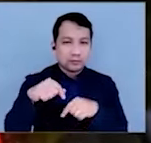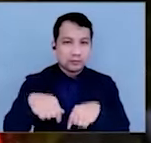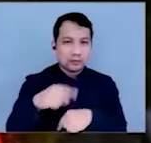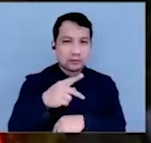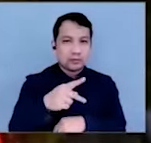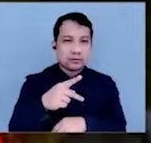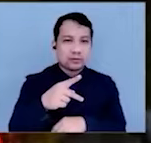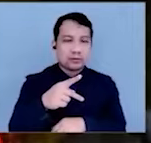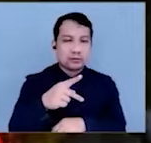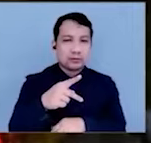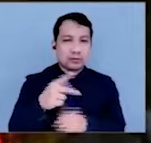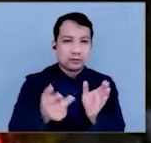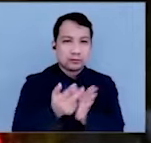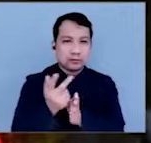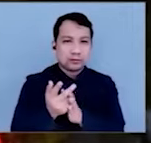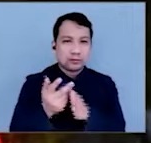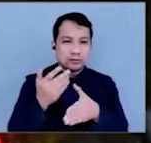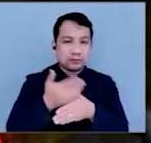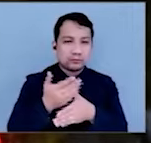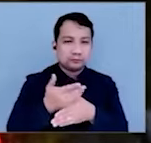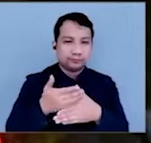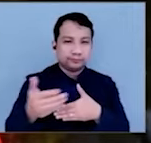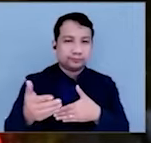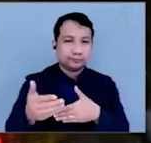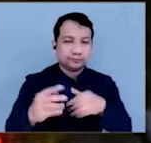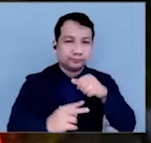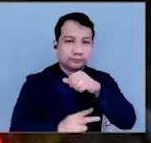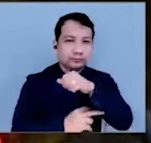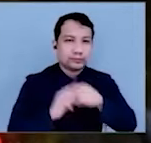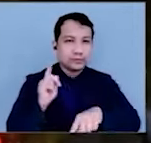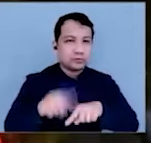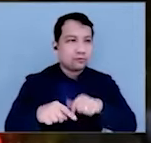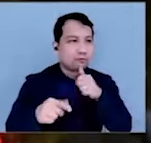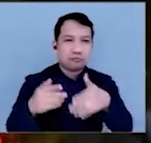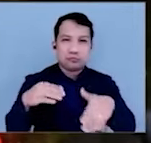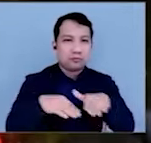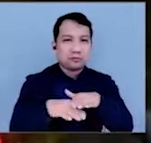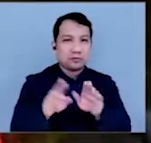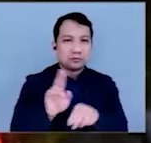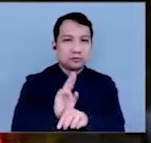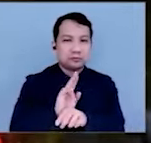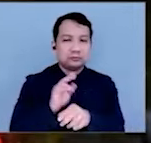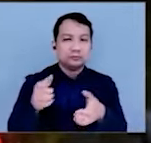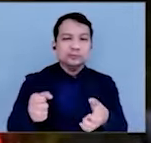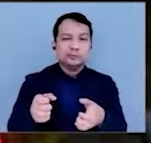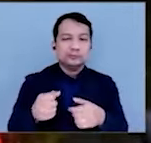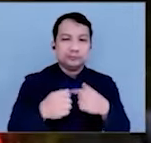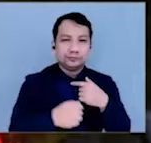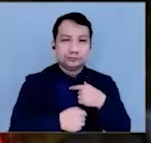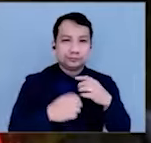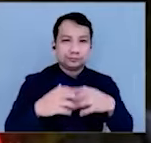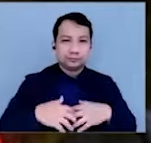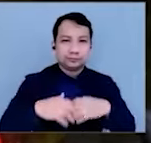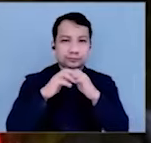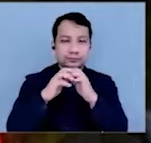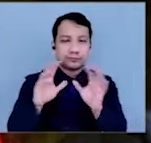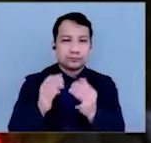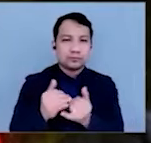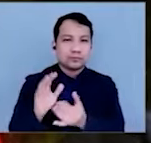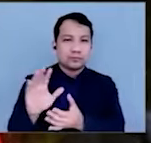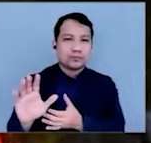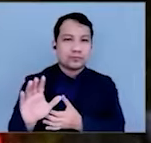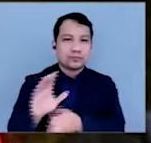May harang ngayon sa daan papuntang tulay kaya walang pwedeng dumaan. Nandito rin kanina ang gwardiya ng construction firm na may-ari ng mga barge.